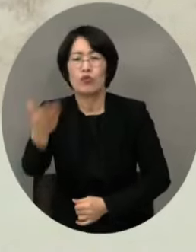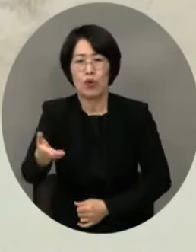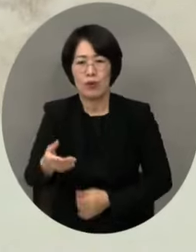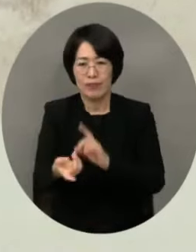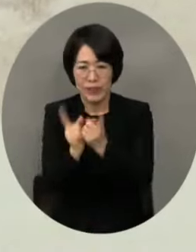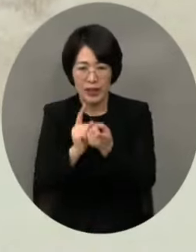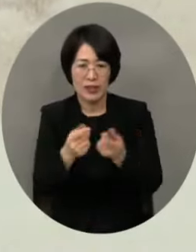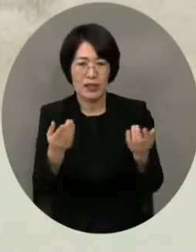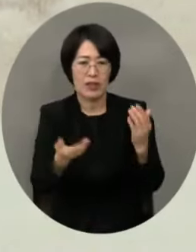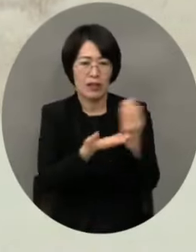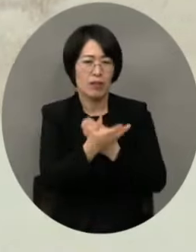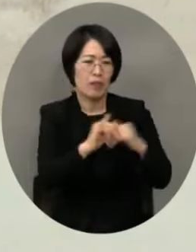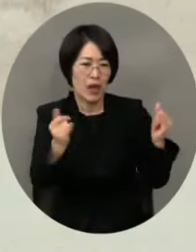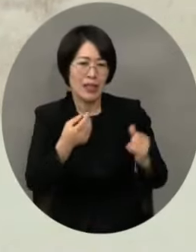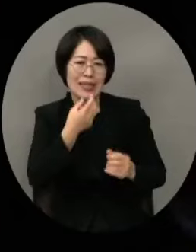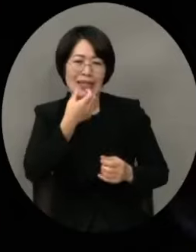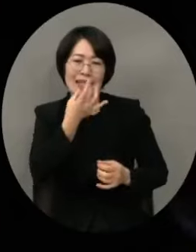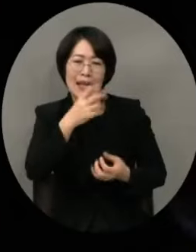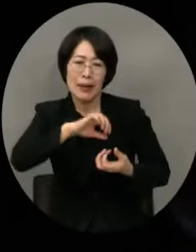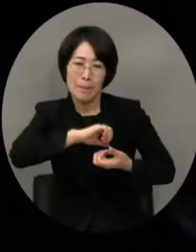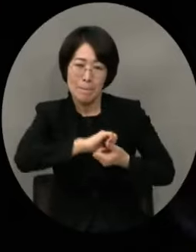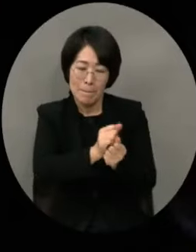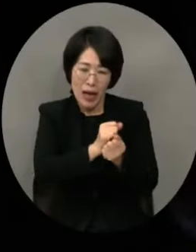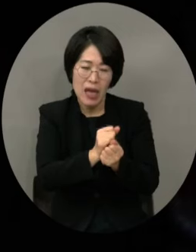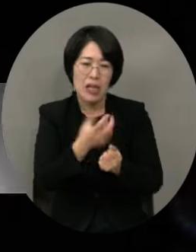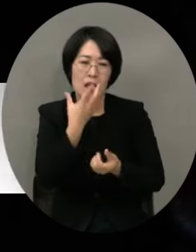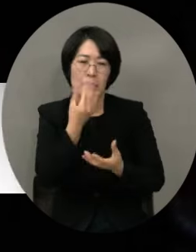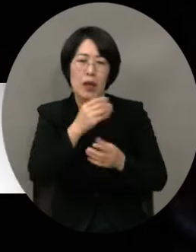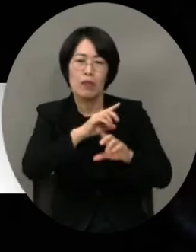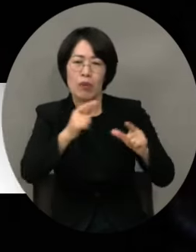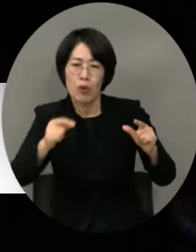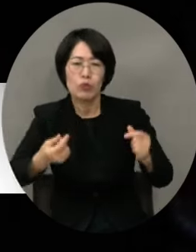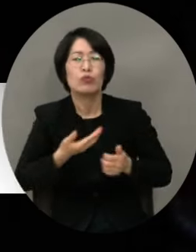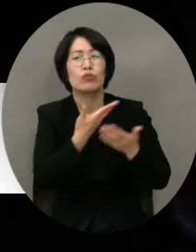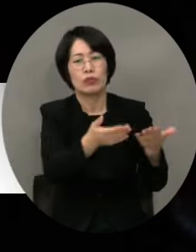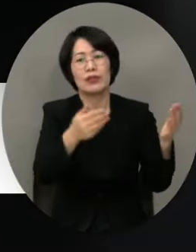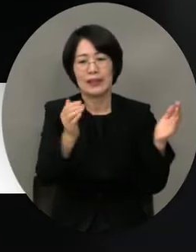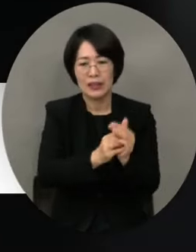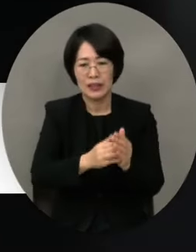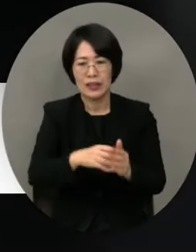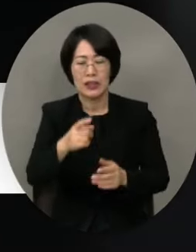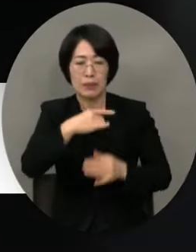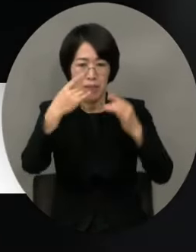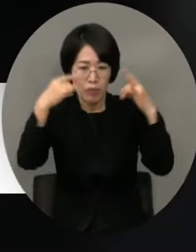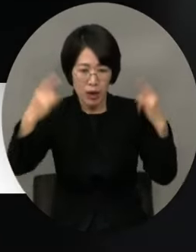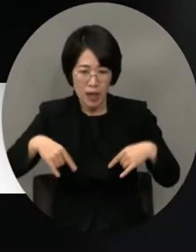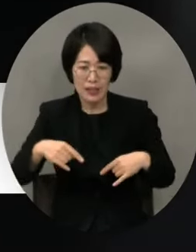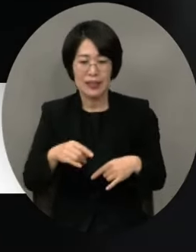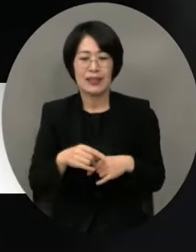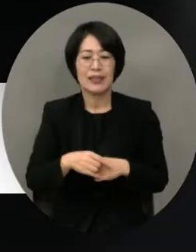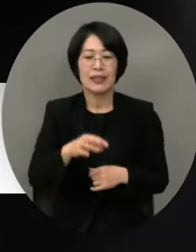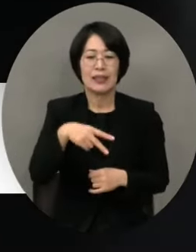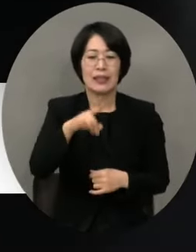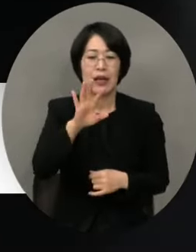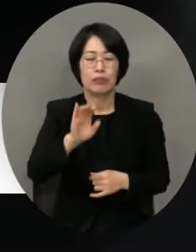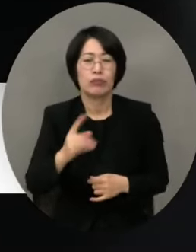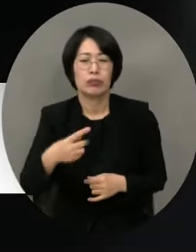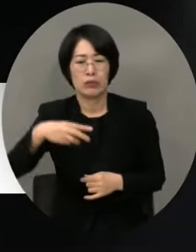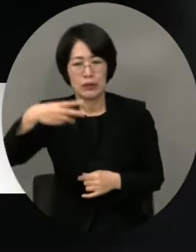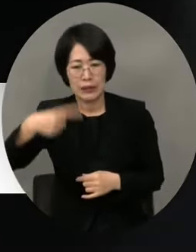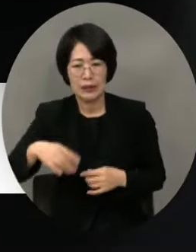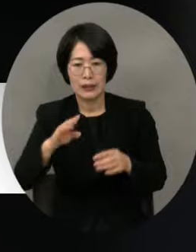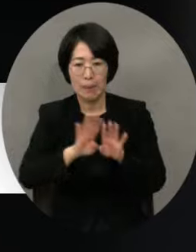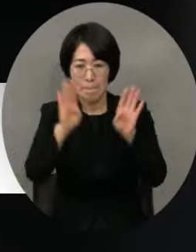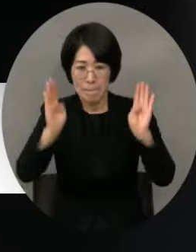막걸리와 음식으로 화답했습니다 프랑스 세버 국립 도자기 박물관에는 당시 막걸리가 담겼을 것으로